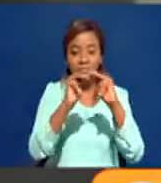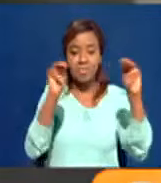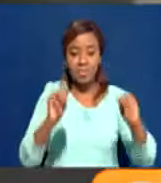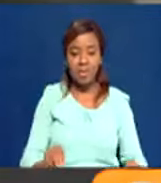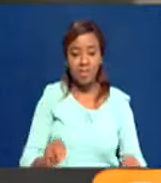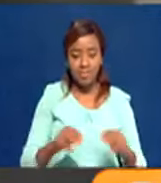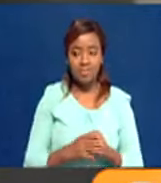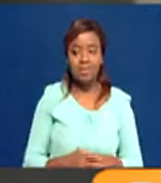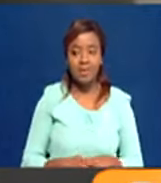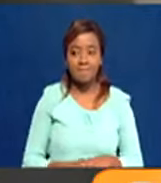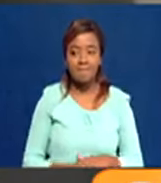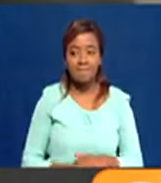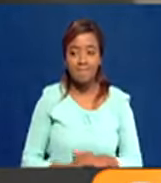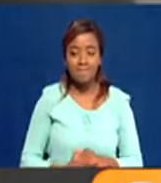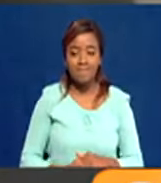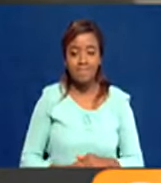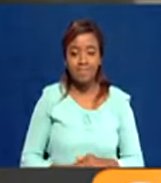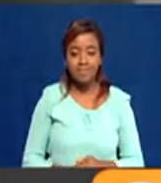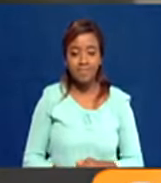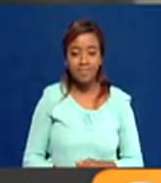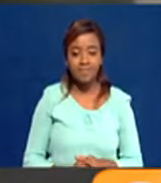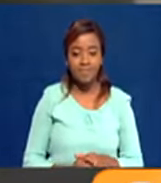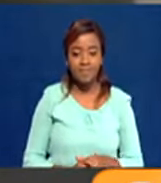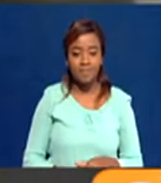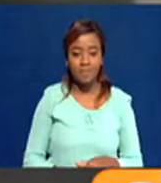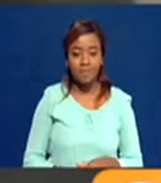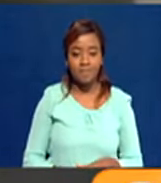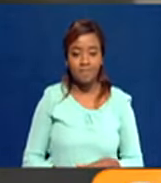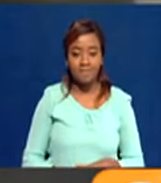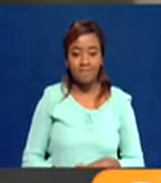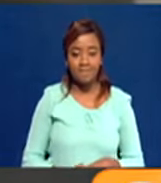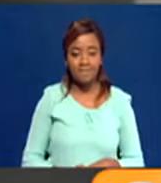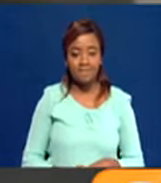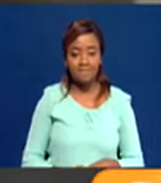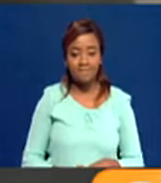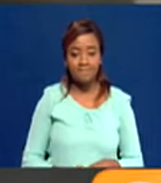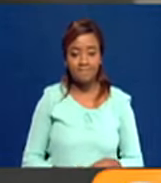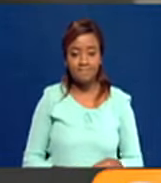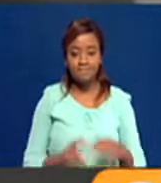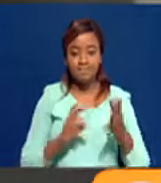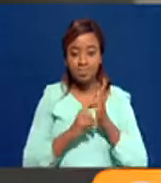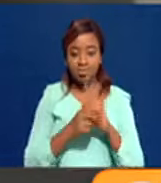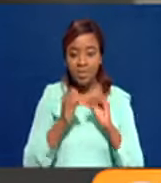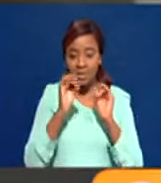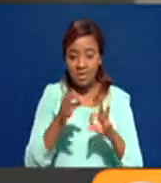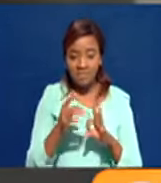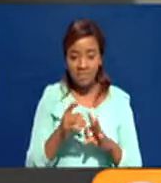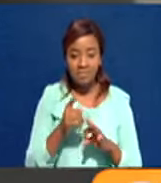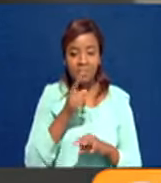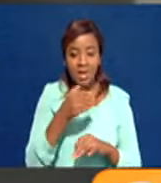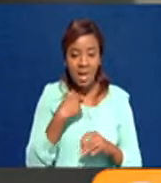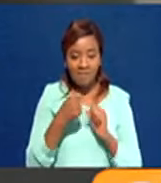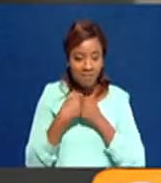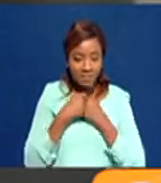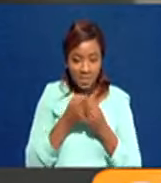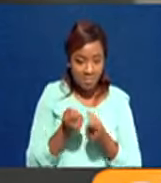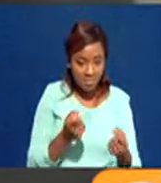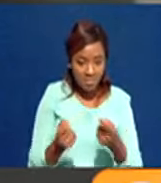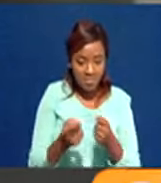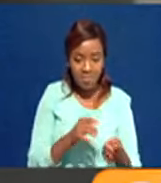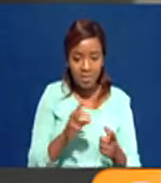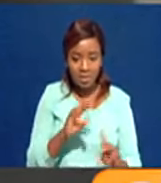Hata vile mwenye msaya alikuwa nausa, anausa samba. Ikiwa kulikuwa na succession, inachulikana vile